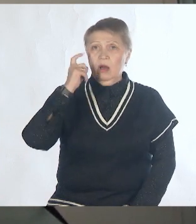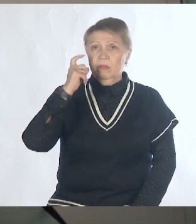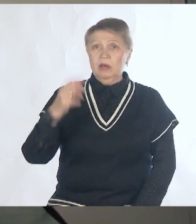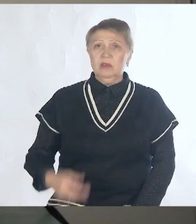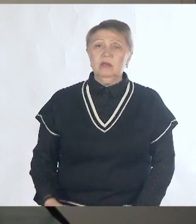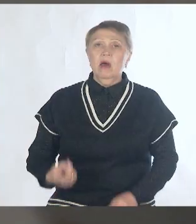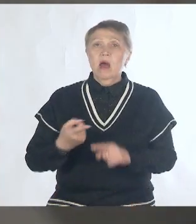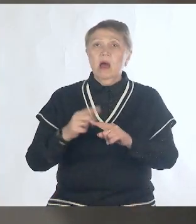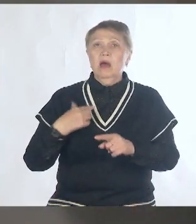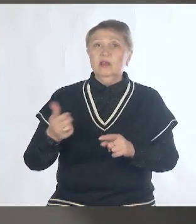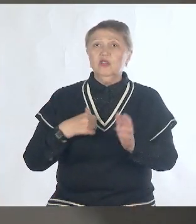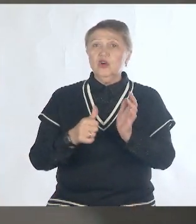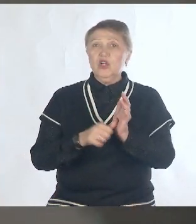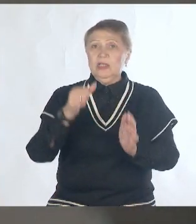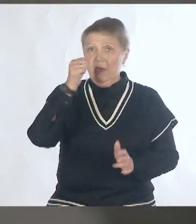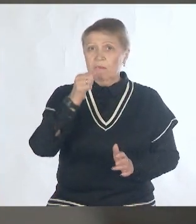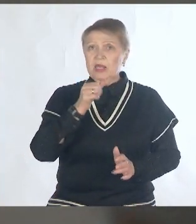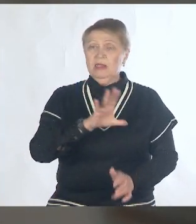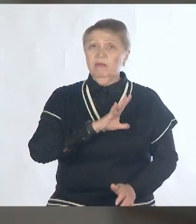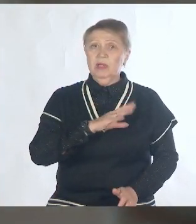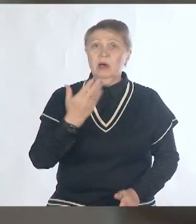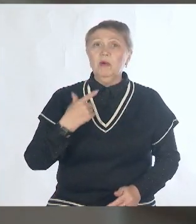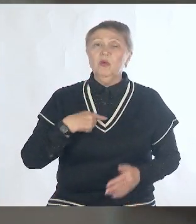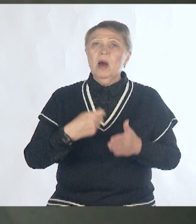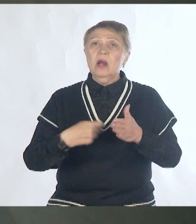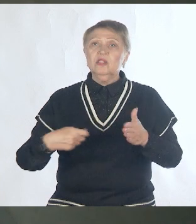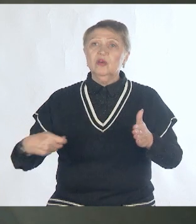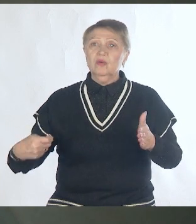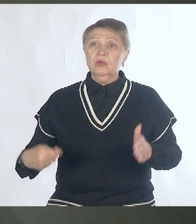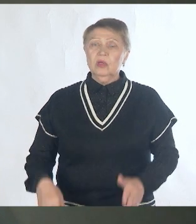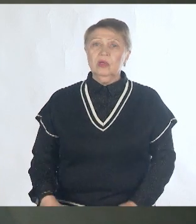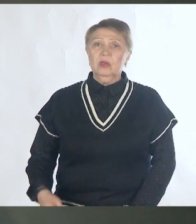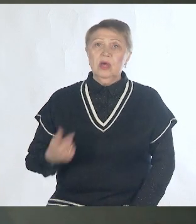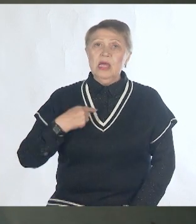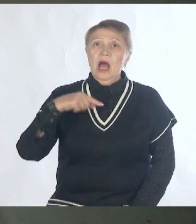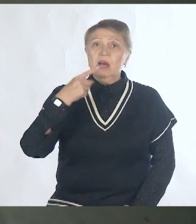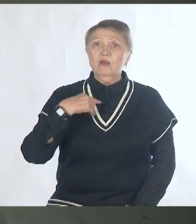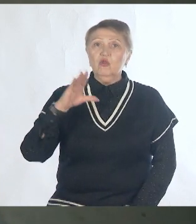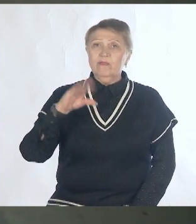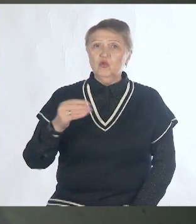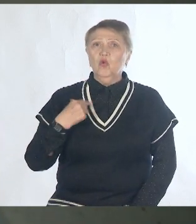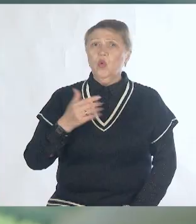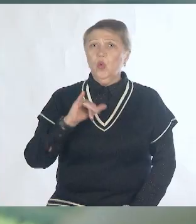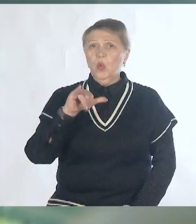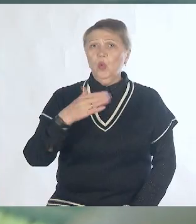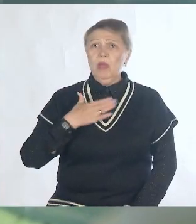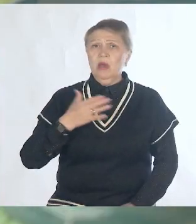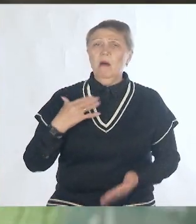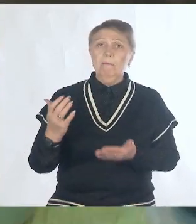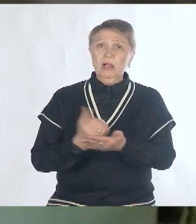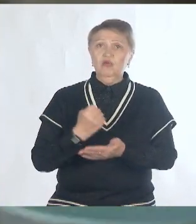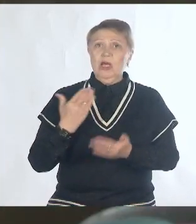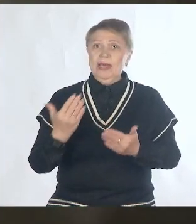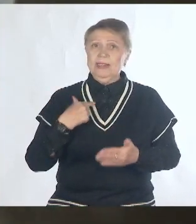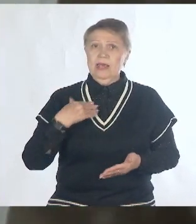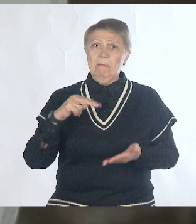случится а потом растил говори у меня все получится я поставил себе